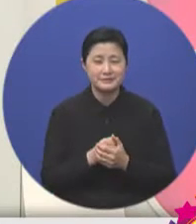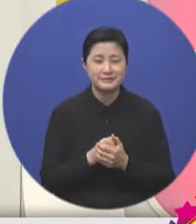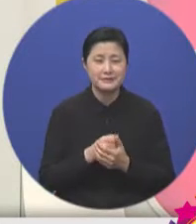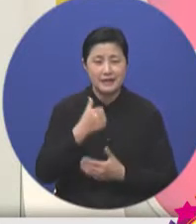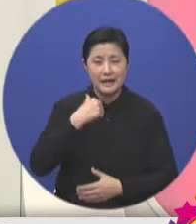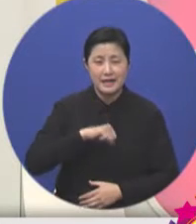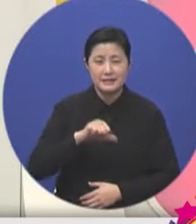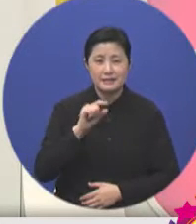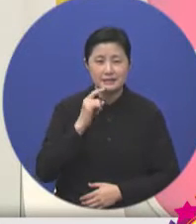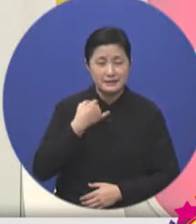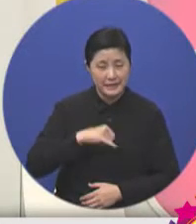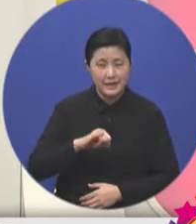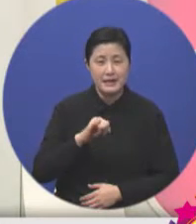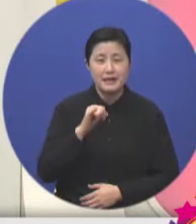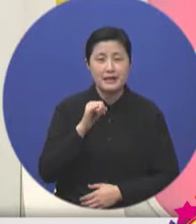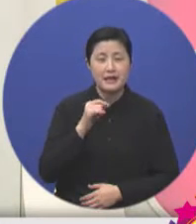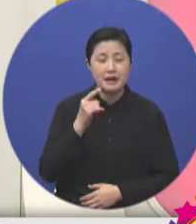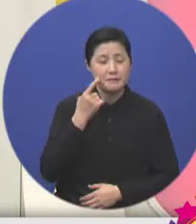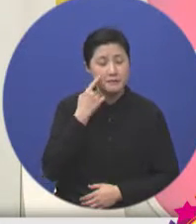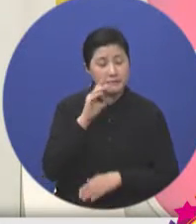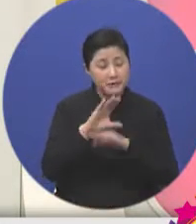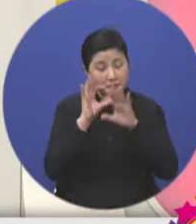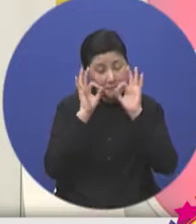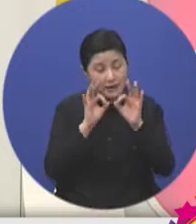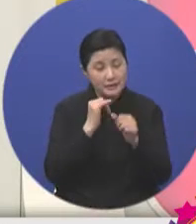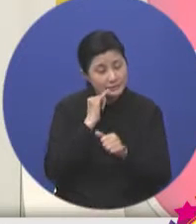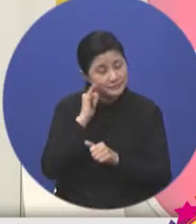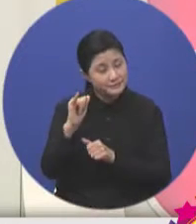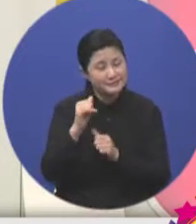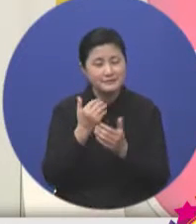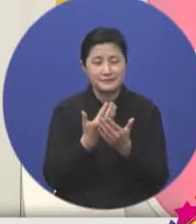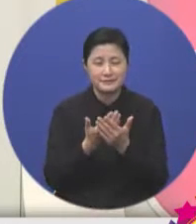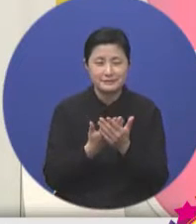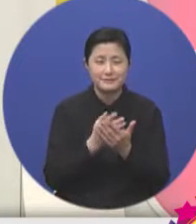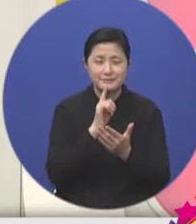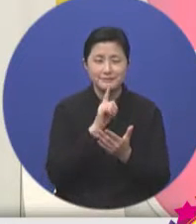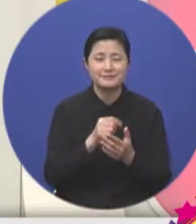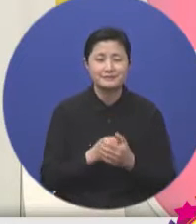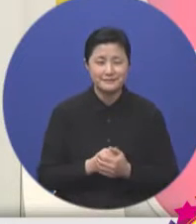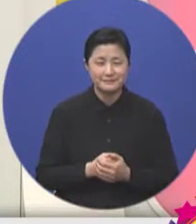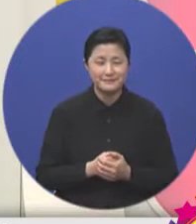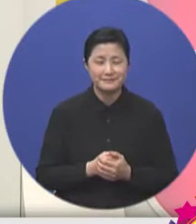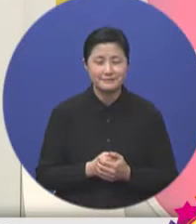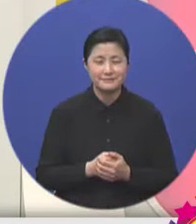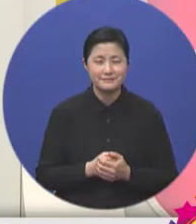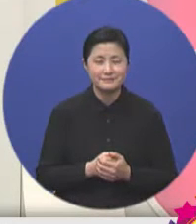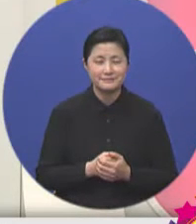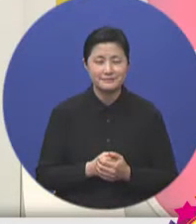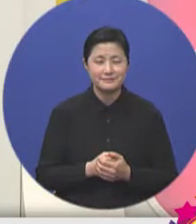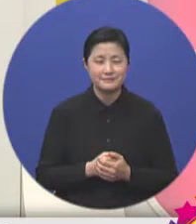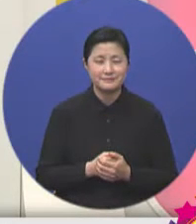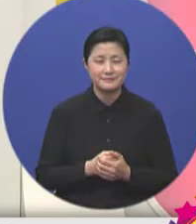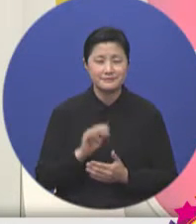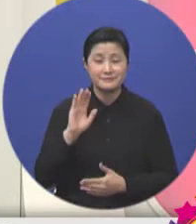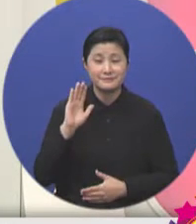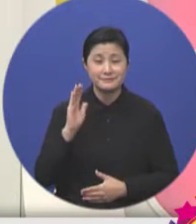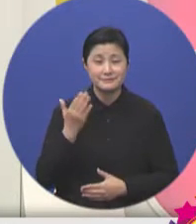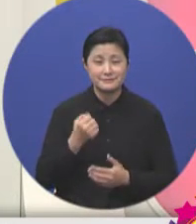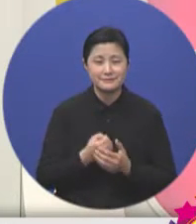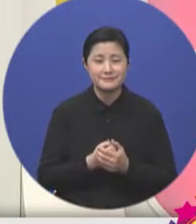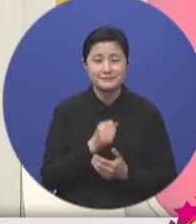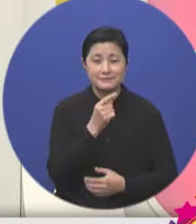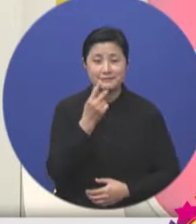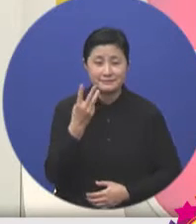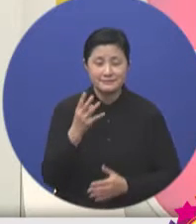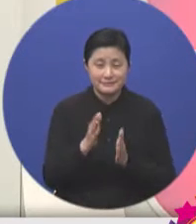그때 아들딸한테 한번 봐라. 아빠가 메시지 남겨놨다. 그러시면 될 것 같아요. 자, 한번 해주세요.